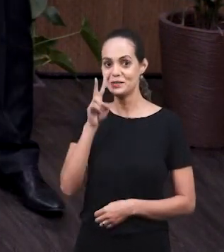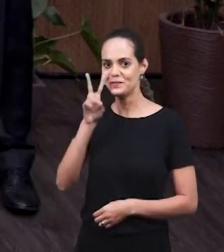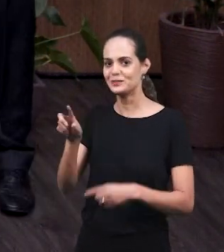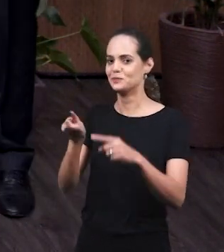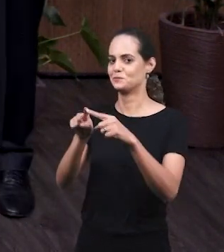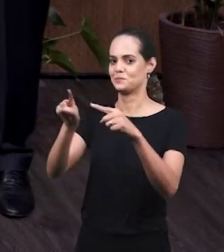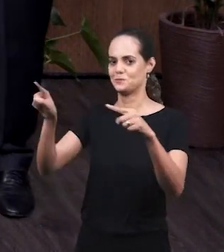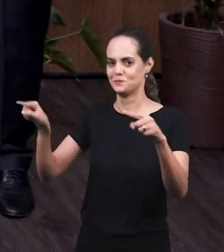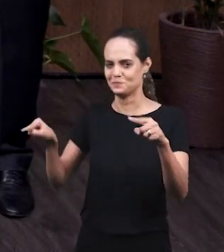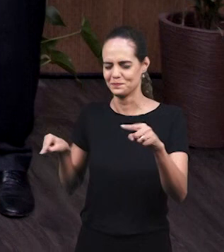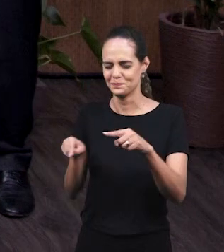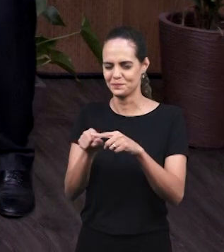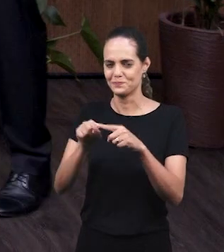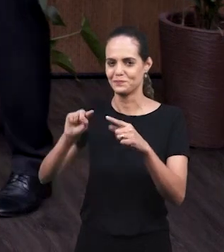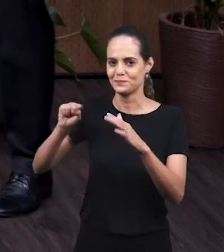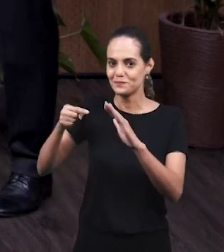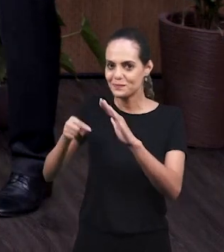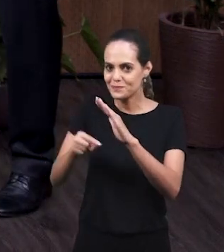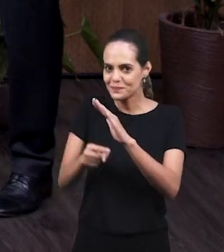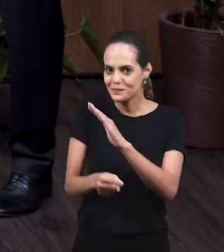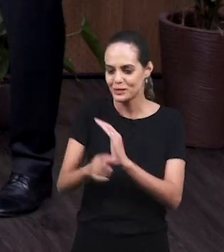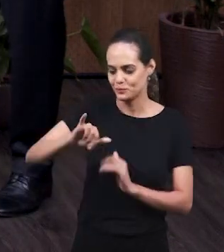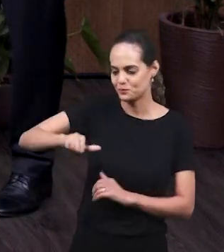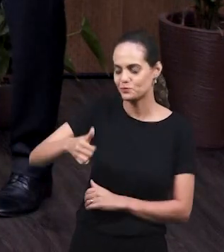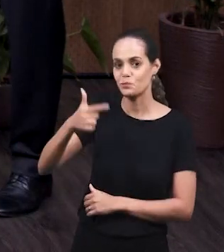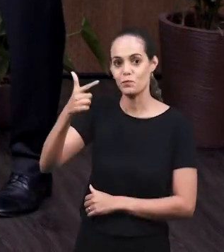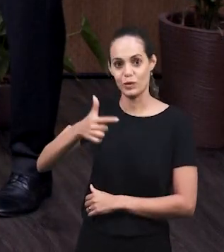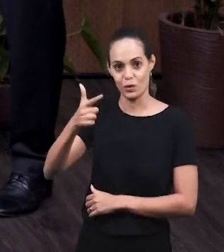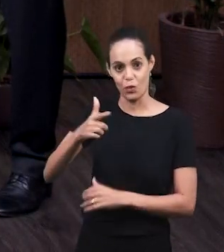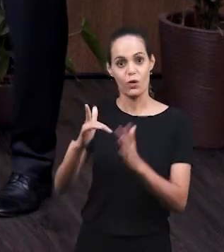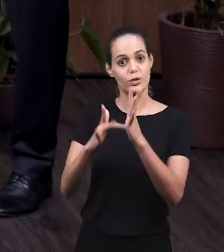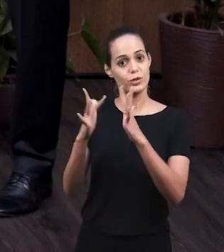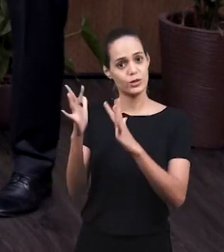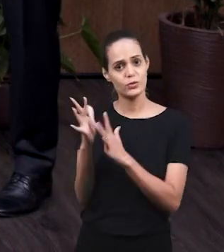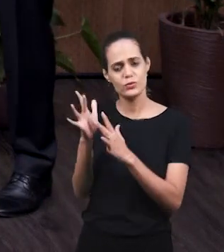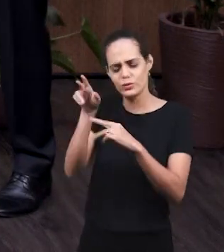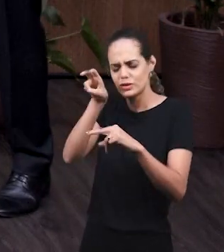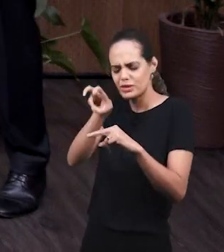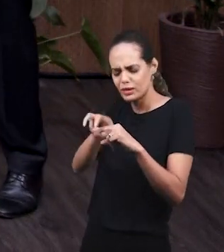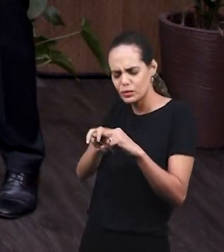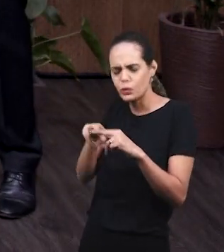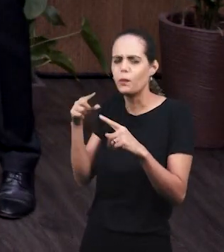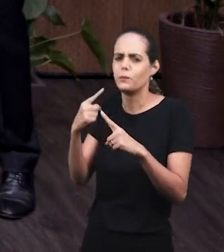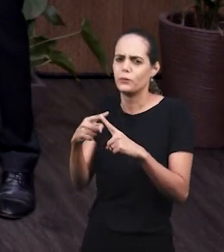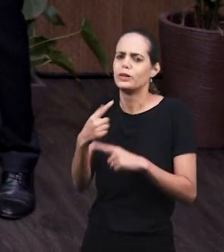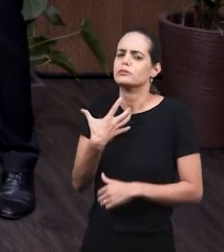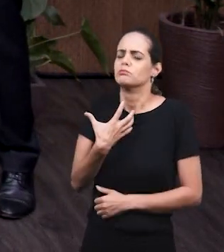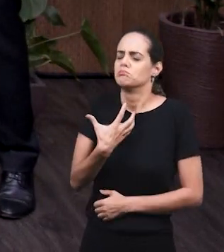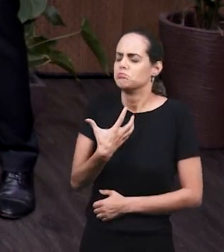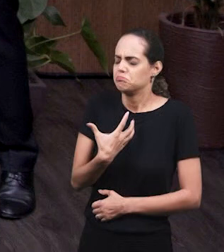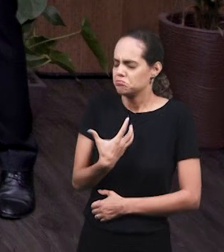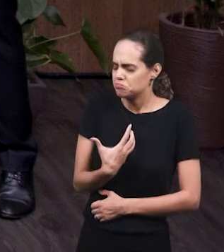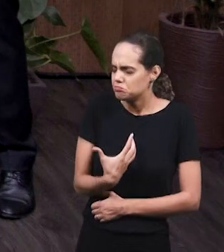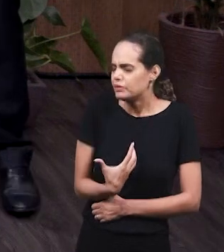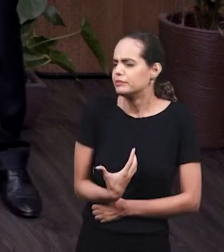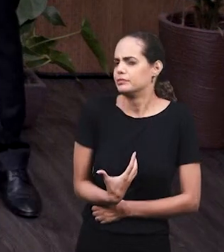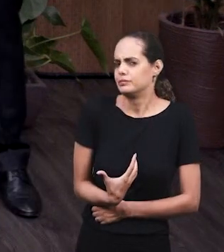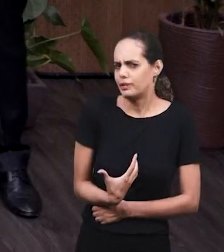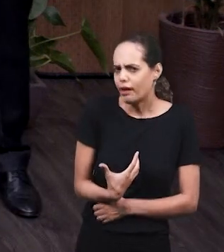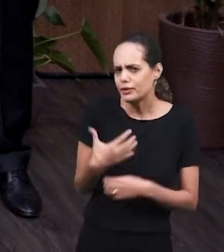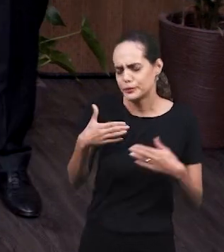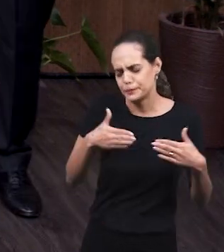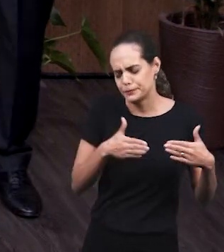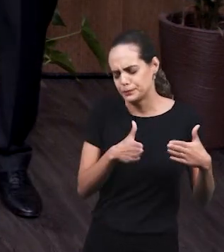Jacob, et là, il s'est assis. Voici Jean 4, 5, 6. Fatigué du chemin de toute cette